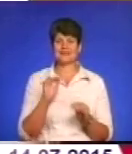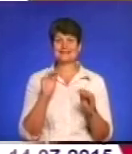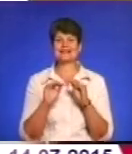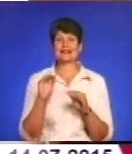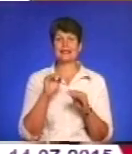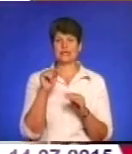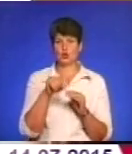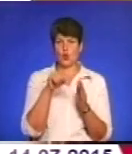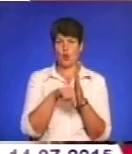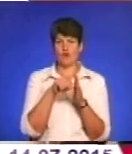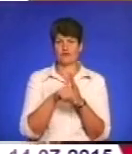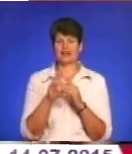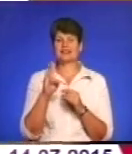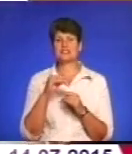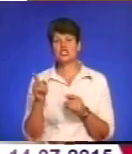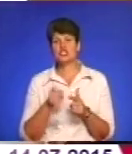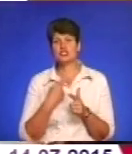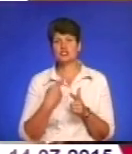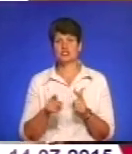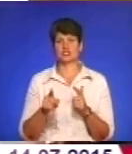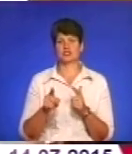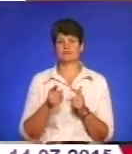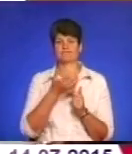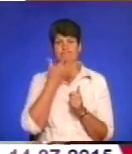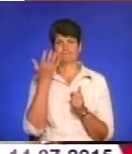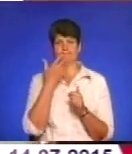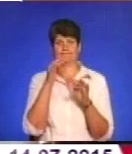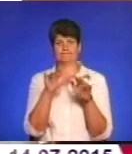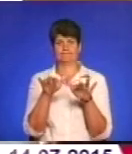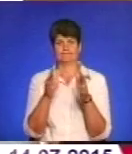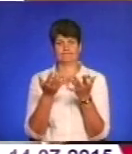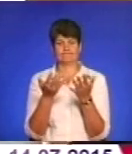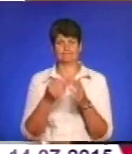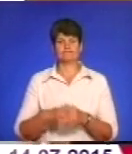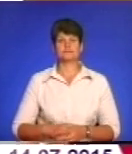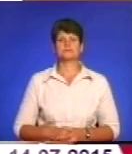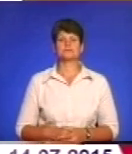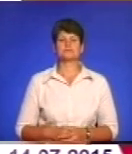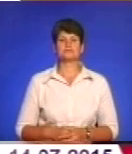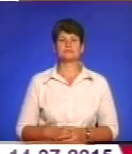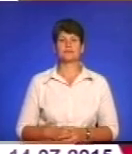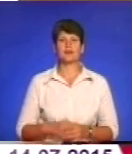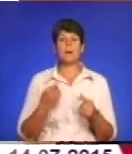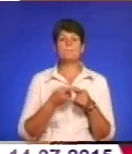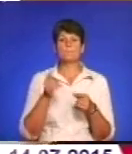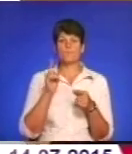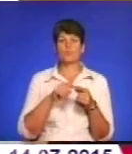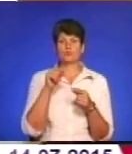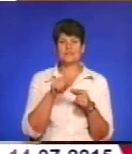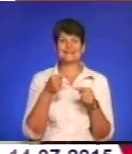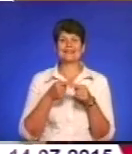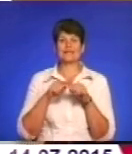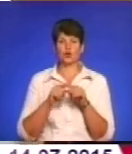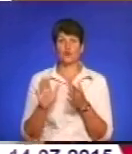складових, ніж молоко, яке при вищій температурі обробляється. По цій технології